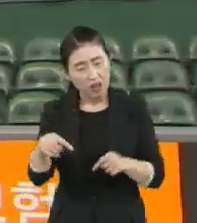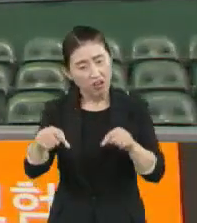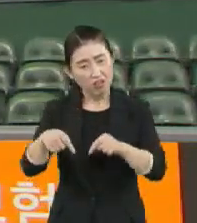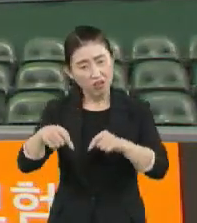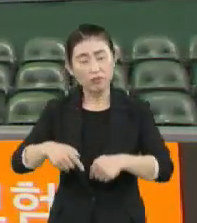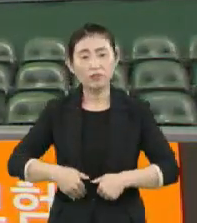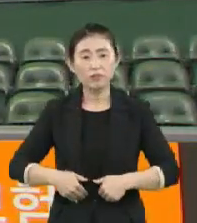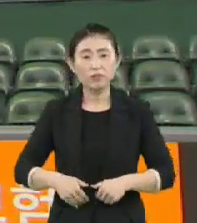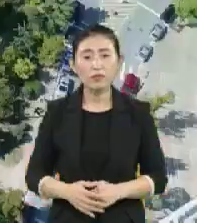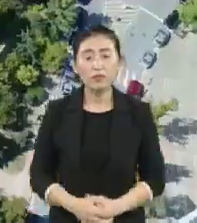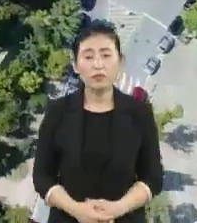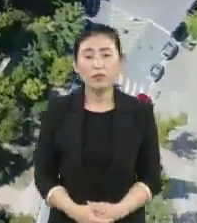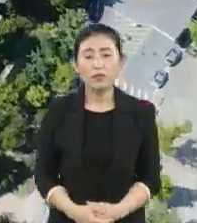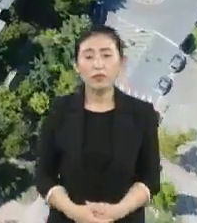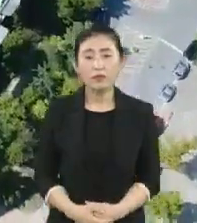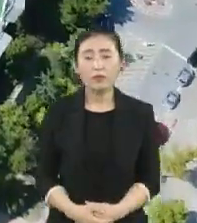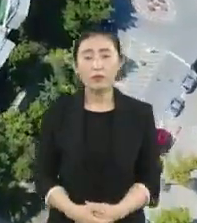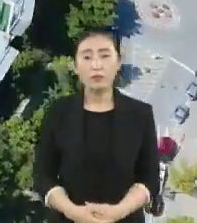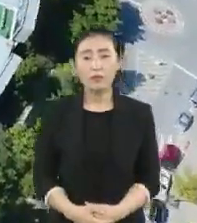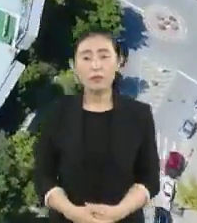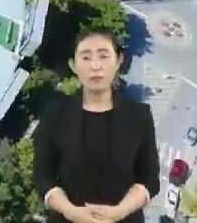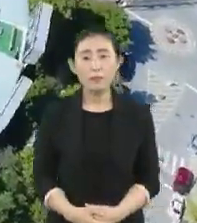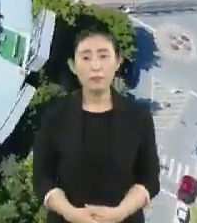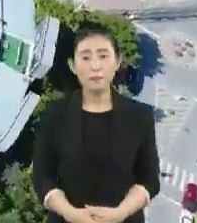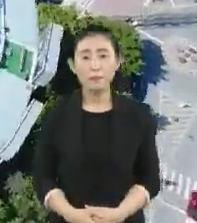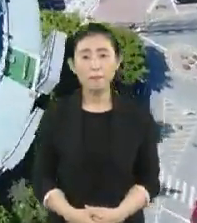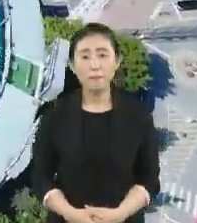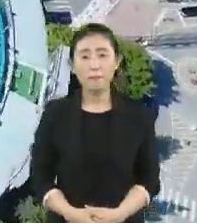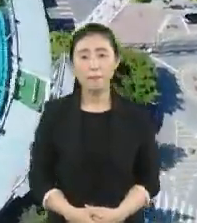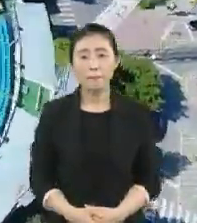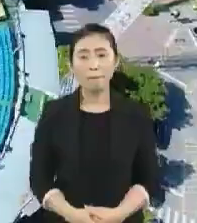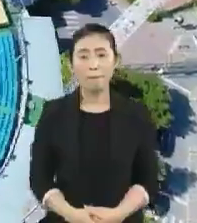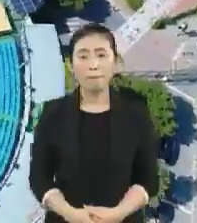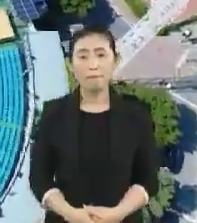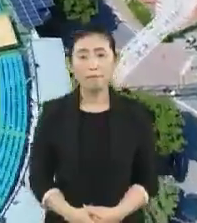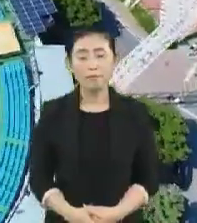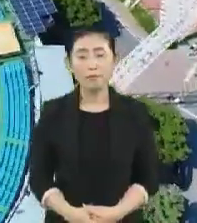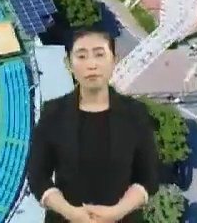추가 협의가 불가피할 전망입니다. TJB 김성민입니다.